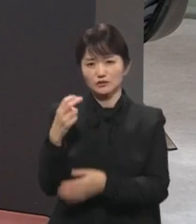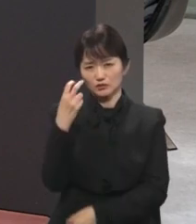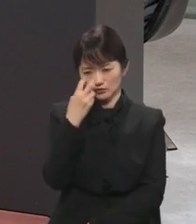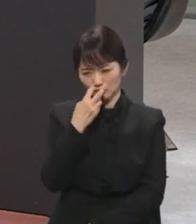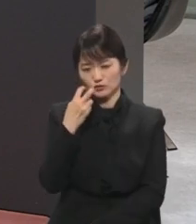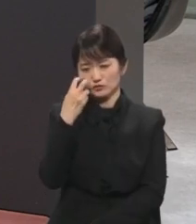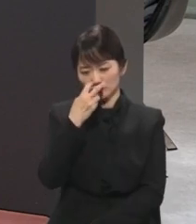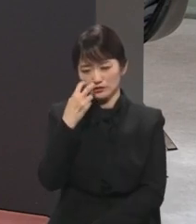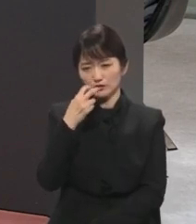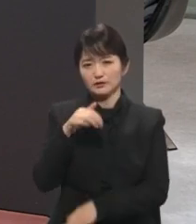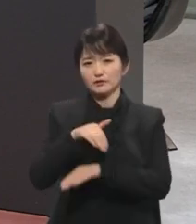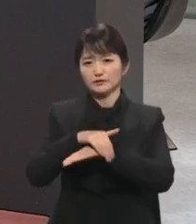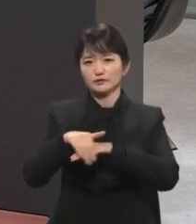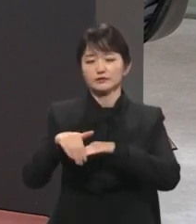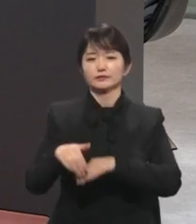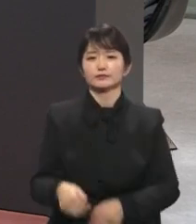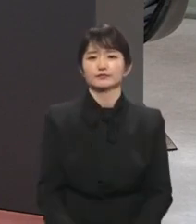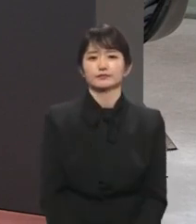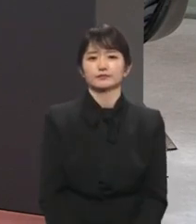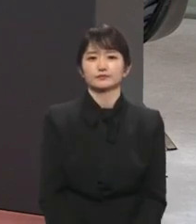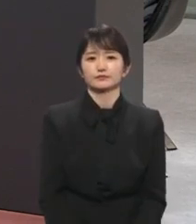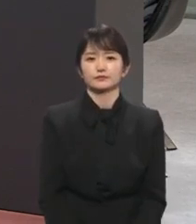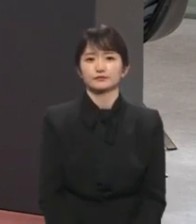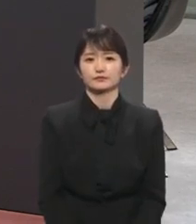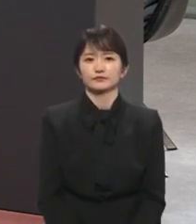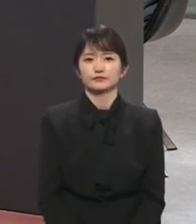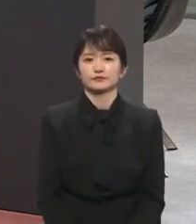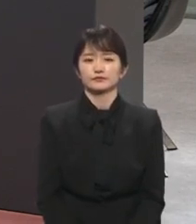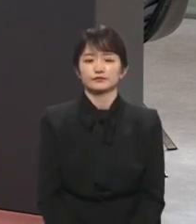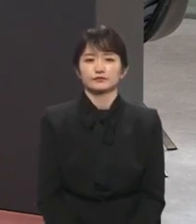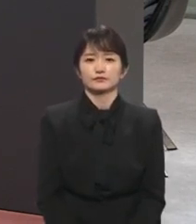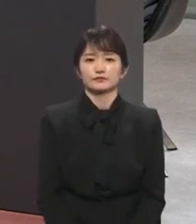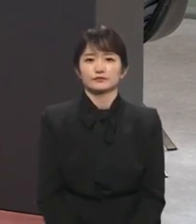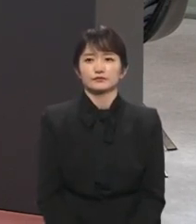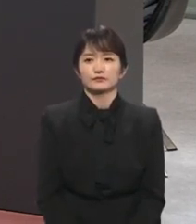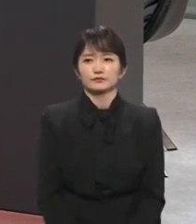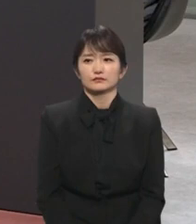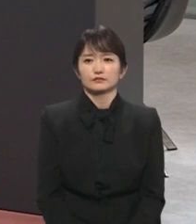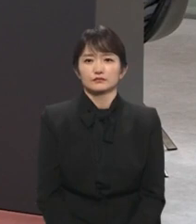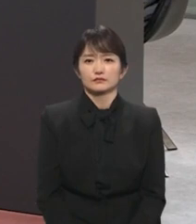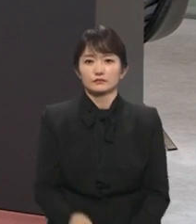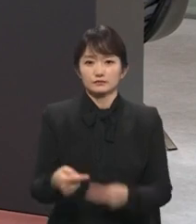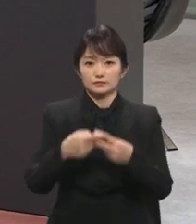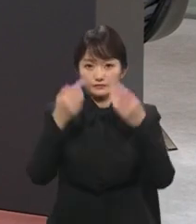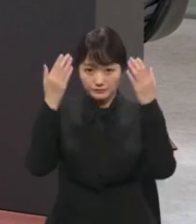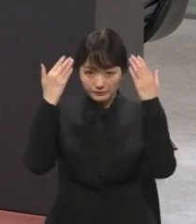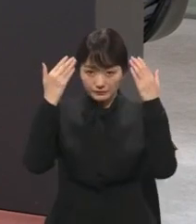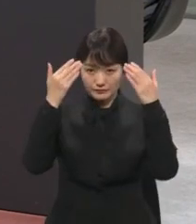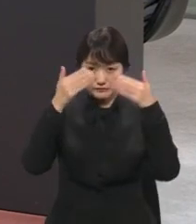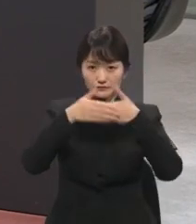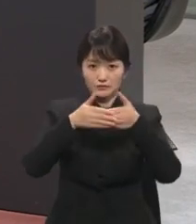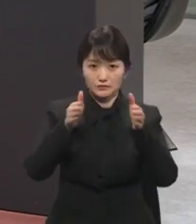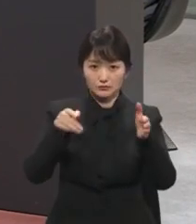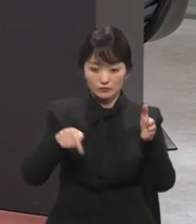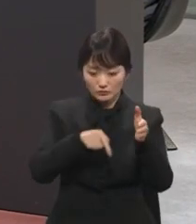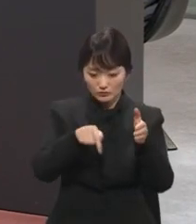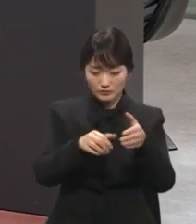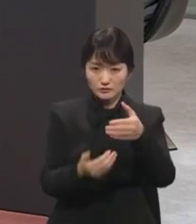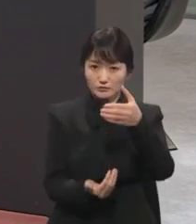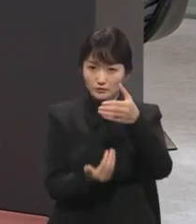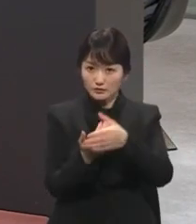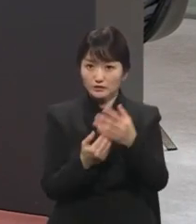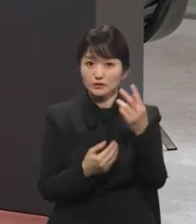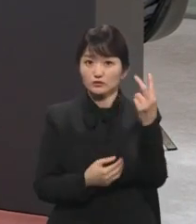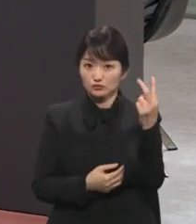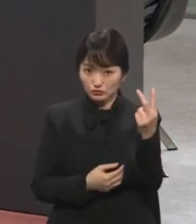걸로 보입니다 자 다음 사건으로 넘어갈 텐데요 이게 초등학교 교실에서 벌어진 사건 두 개입니다